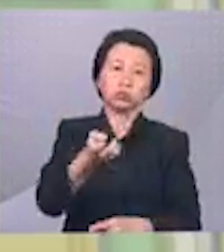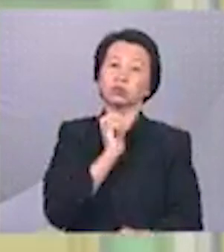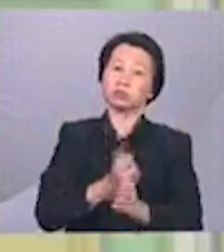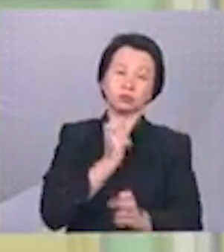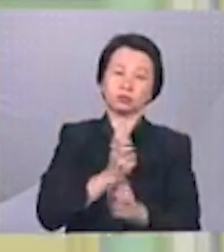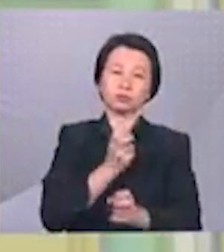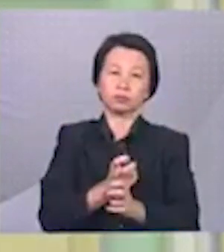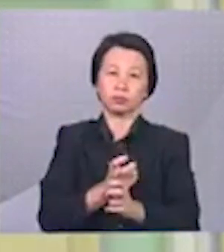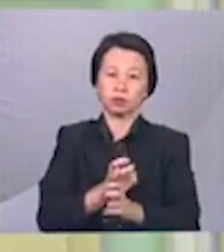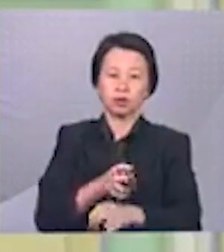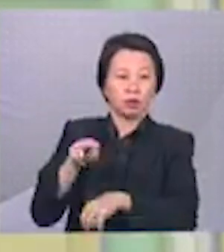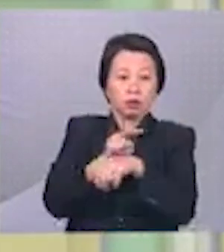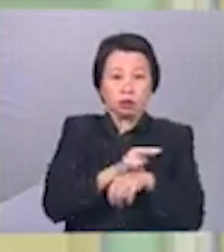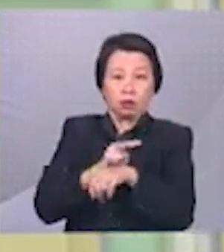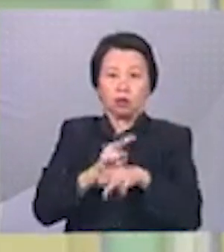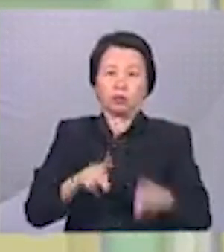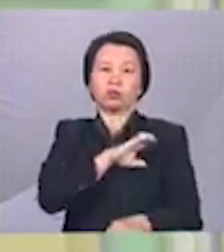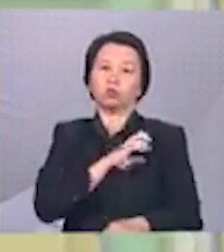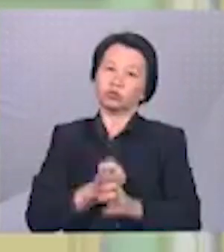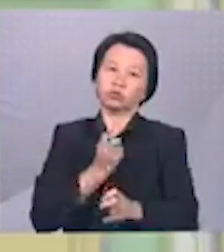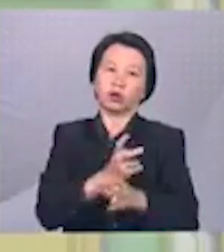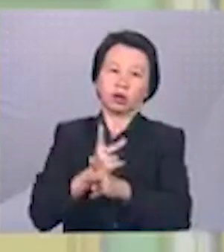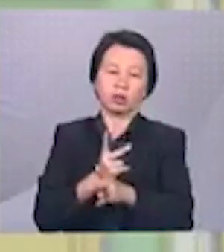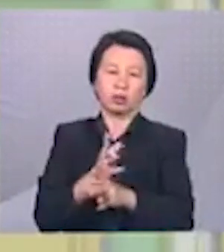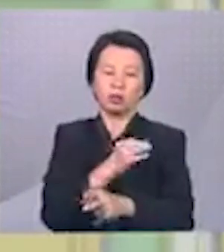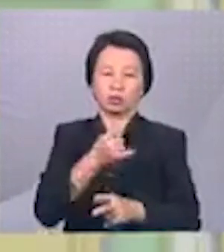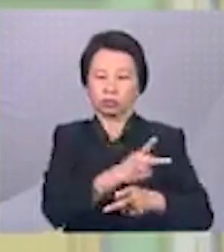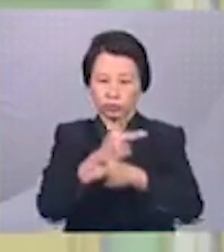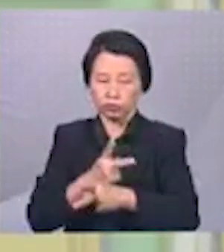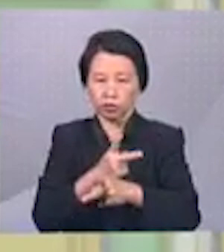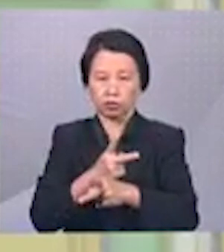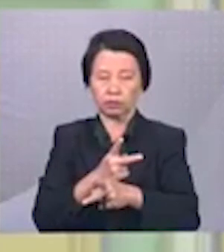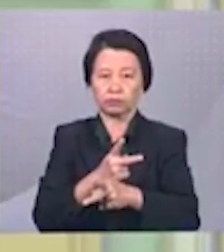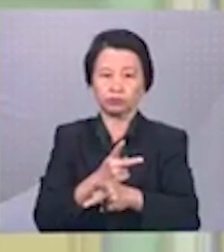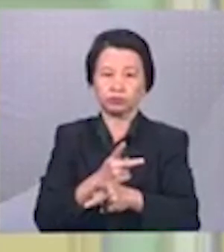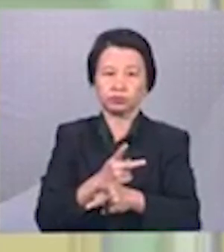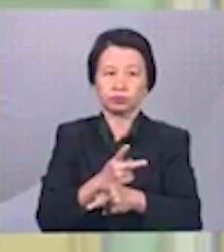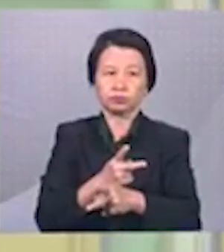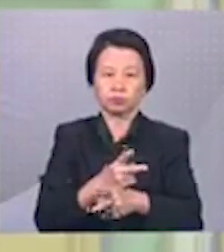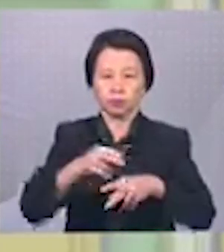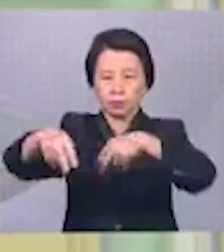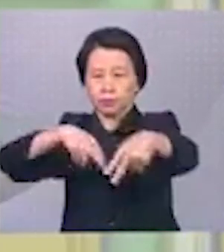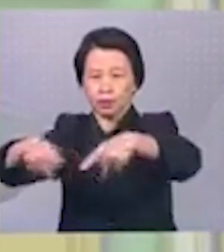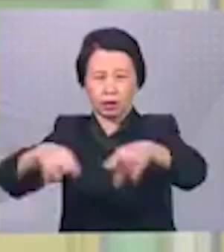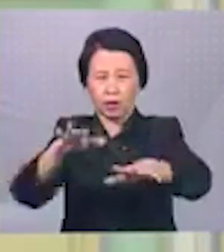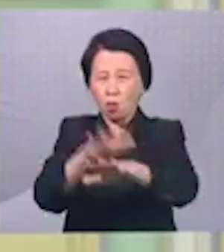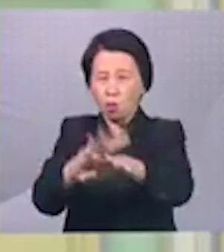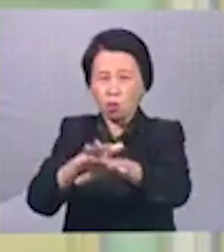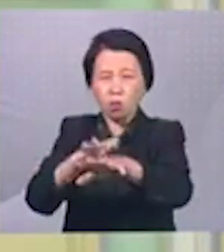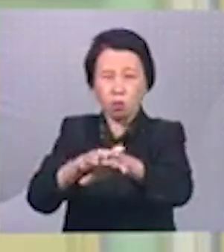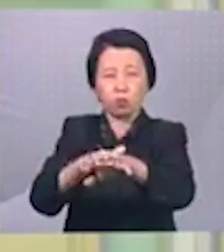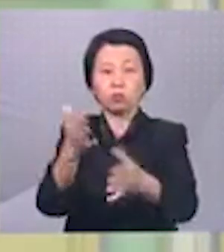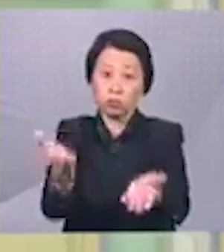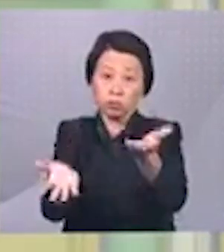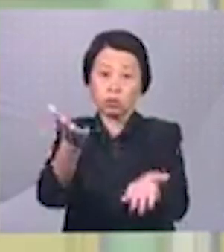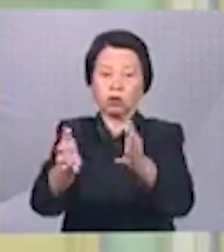menyukarkan pemantauan pihak polis untuk menjaga supaya pergerakan besar-besar ini